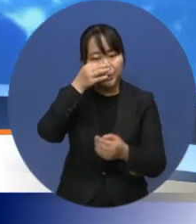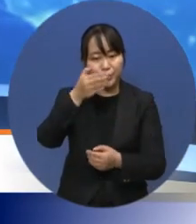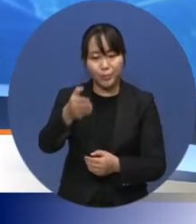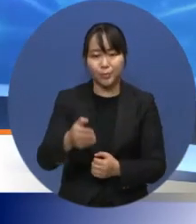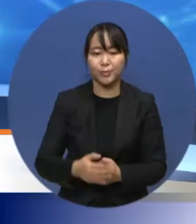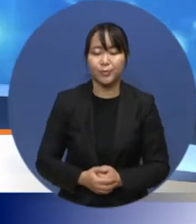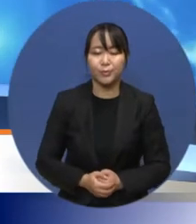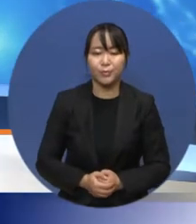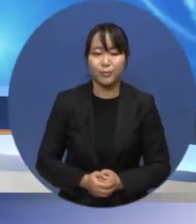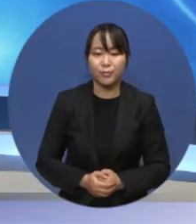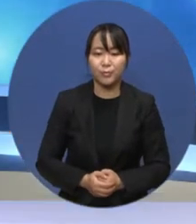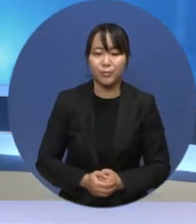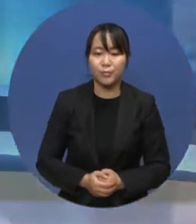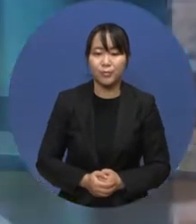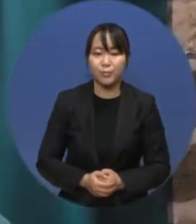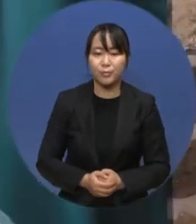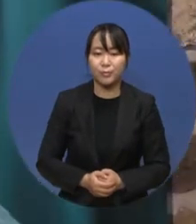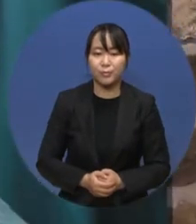기자가 다녀왔습니다.